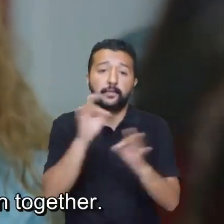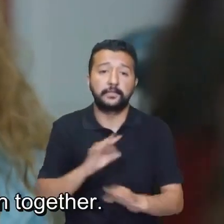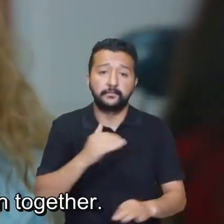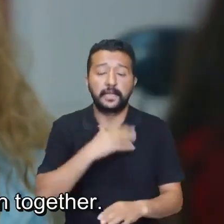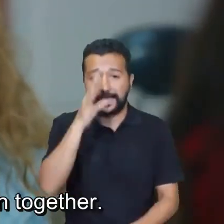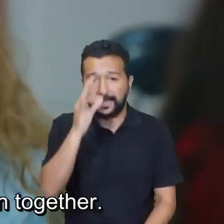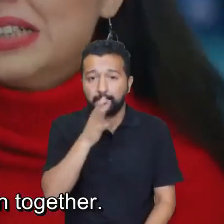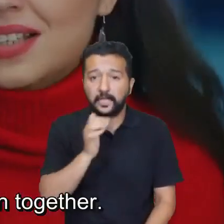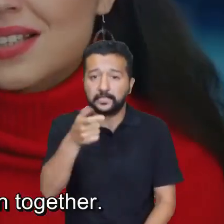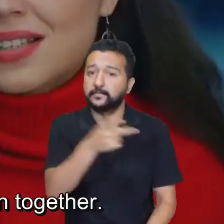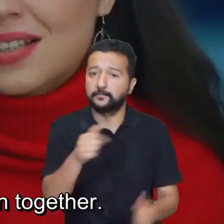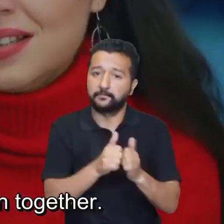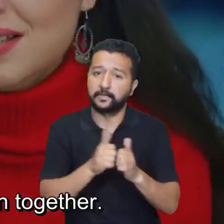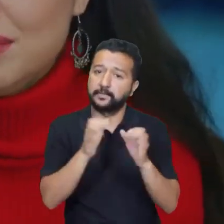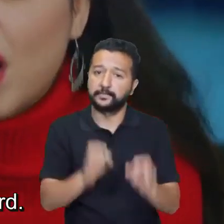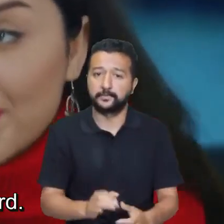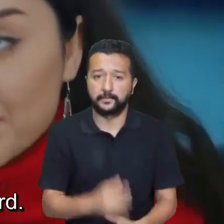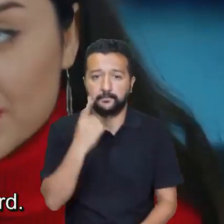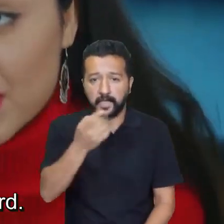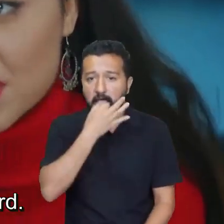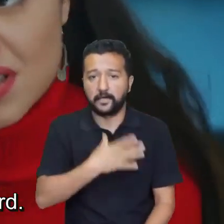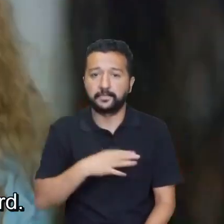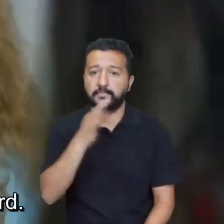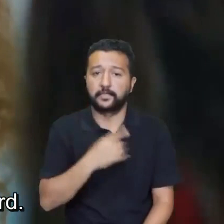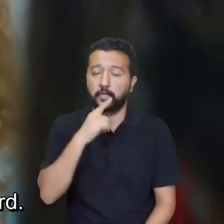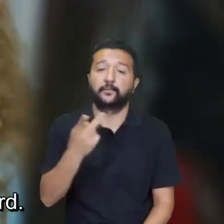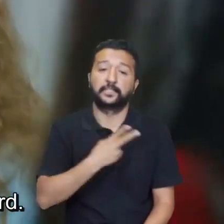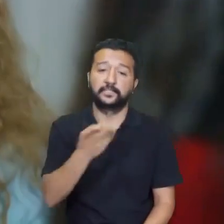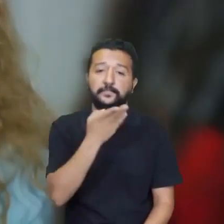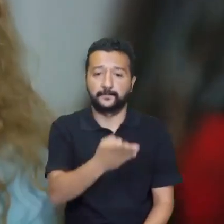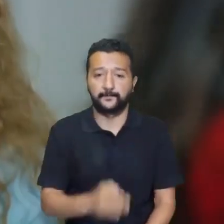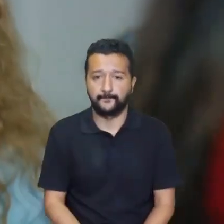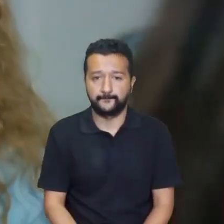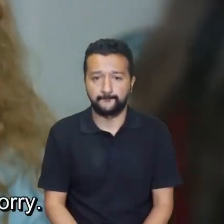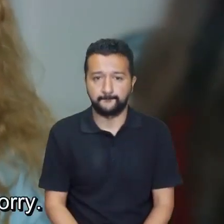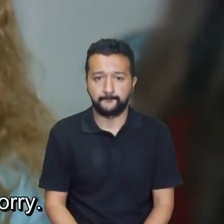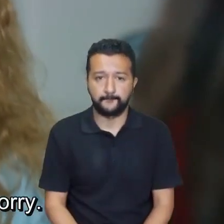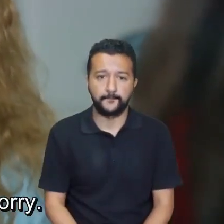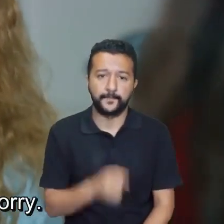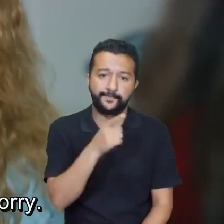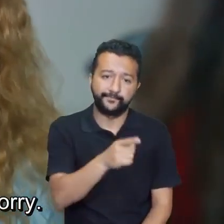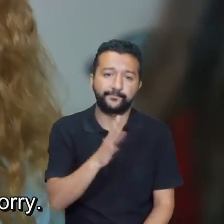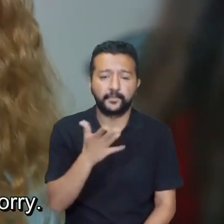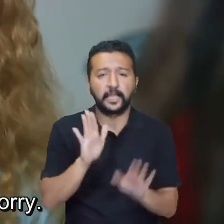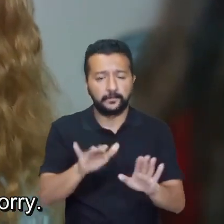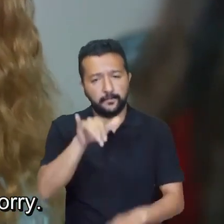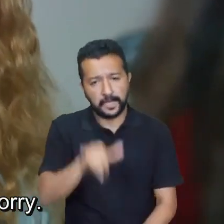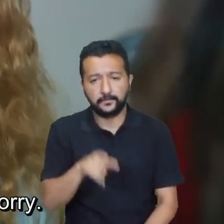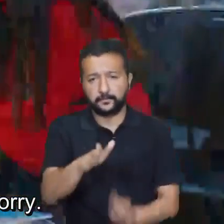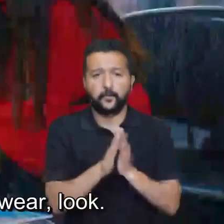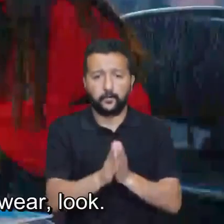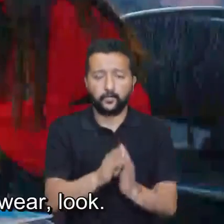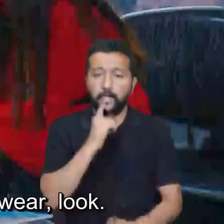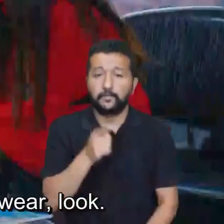bana. Kim bilir kaç zamandır birliktesiniz. Bir haber bile vermediniz ikinizden. Ya tamam haklısın